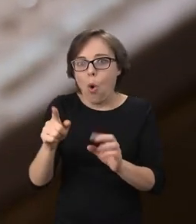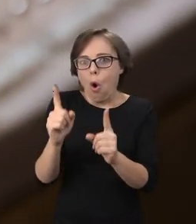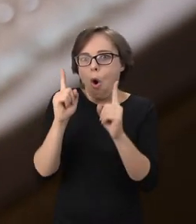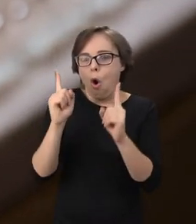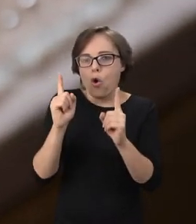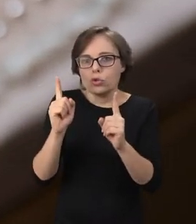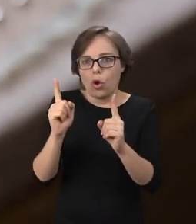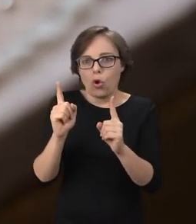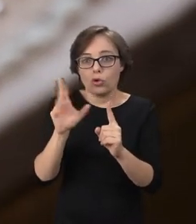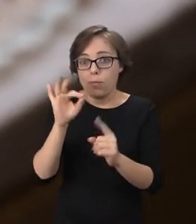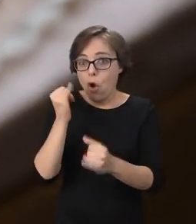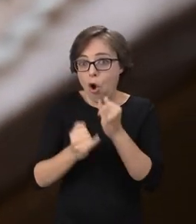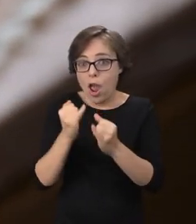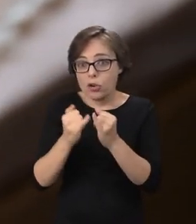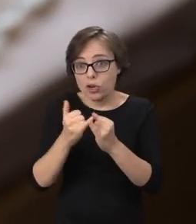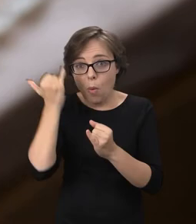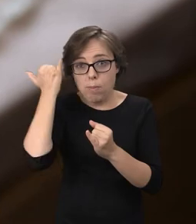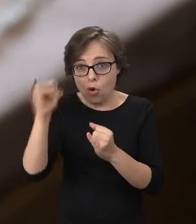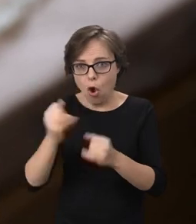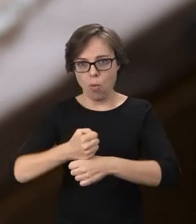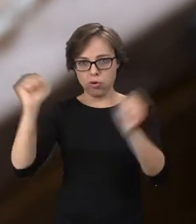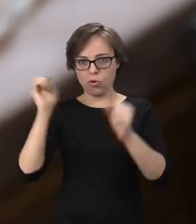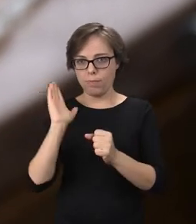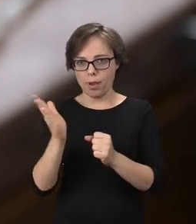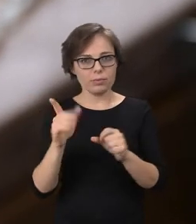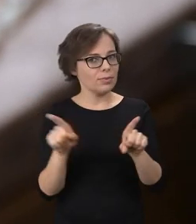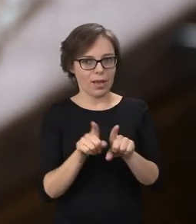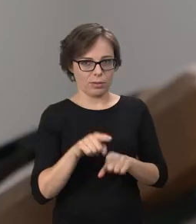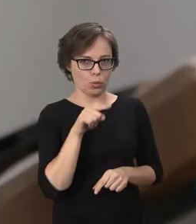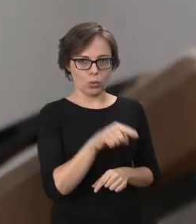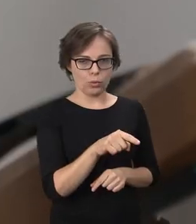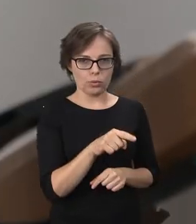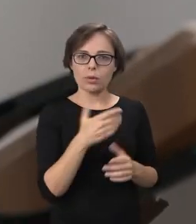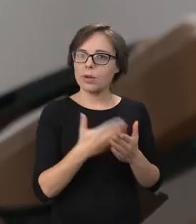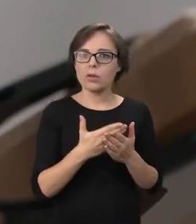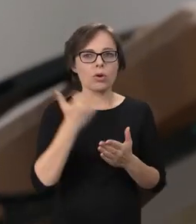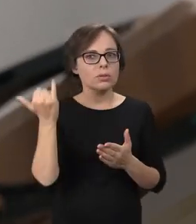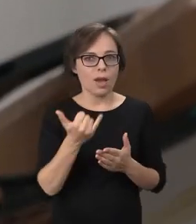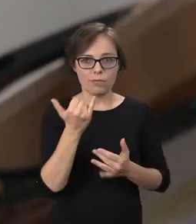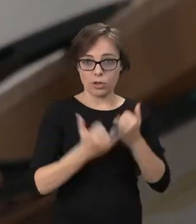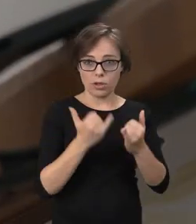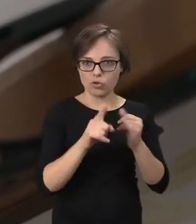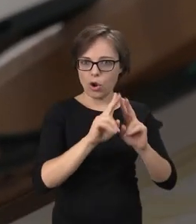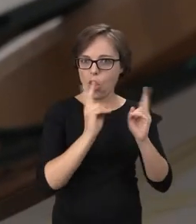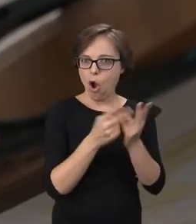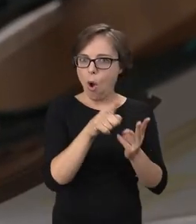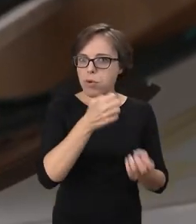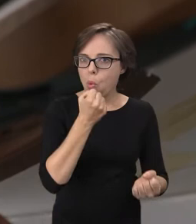mylić. Trzeba podejmować właściwe decyzje i dlatego przed każdym takim większym